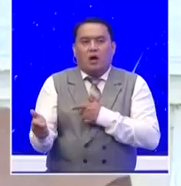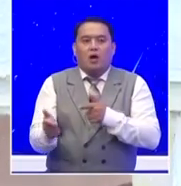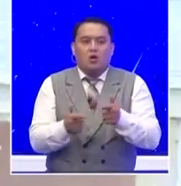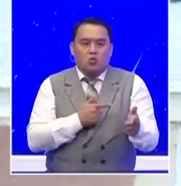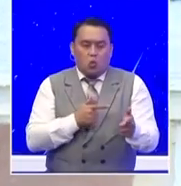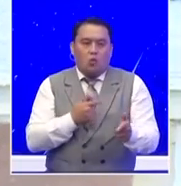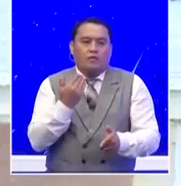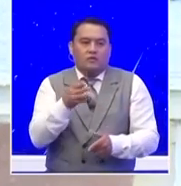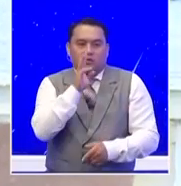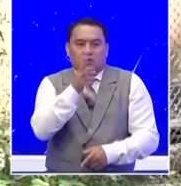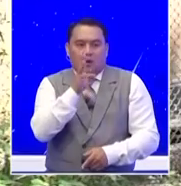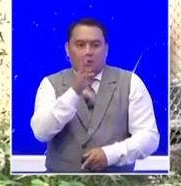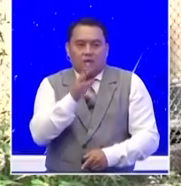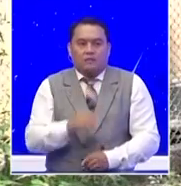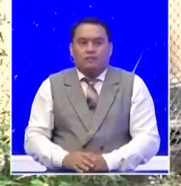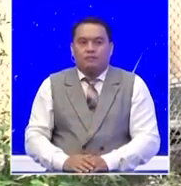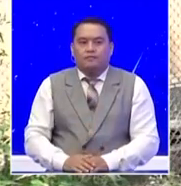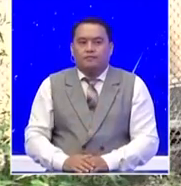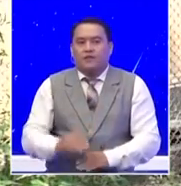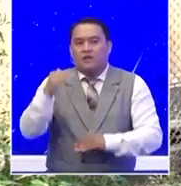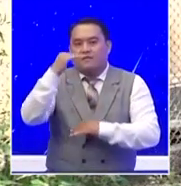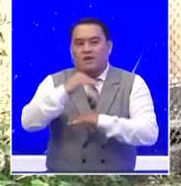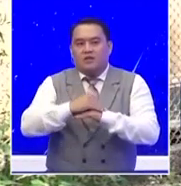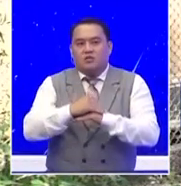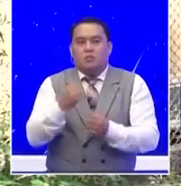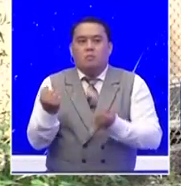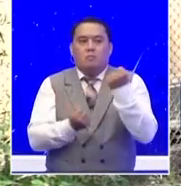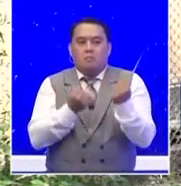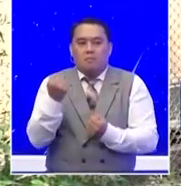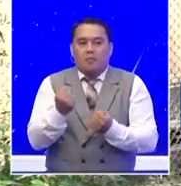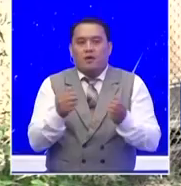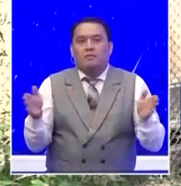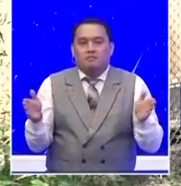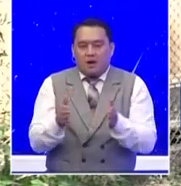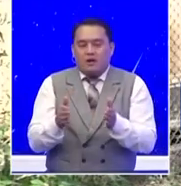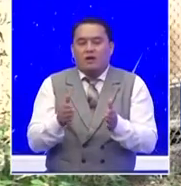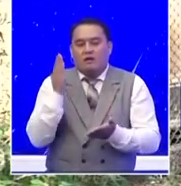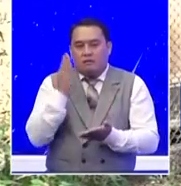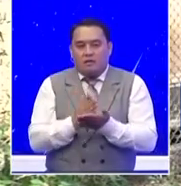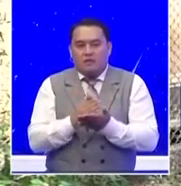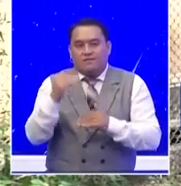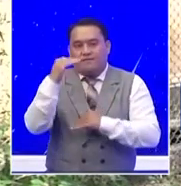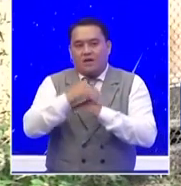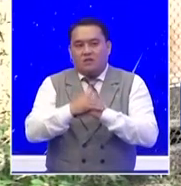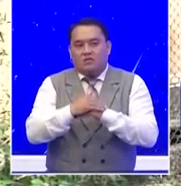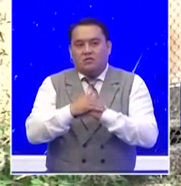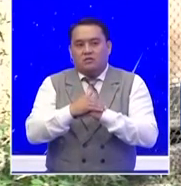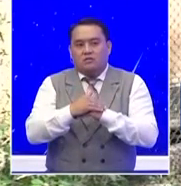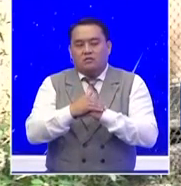не единственный заработок женщины. Вечером выезжаю, у меня есть машина маленькая, купешка. Вечером пару часов